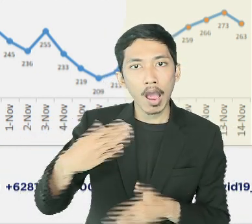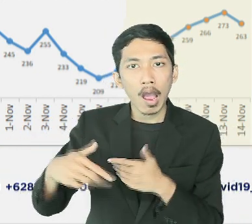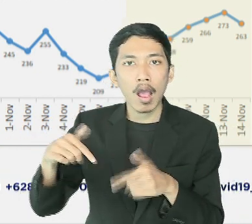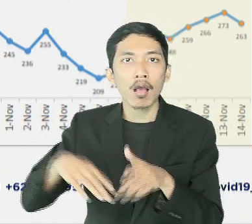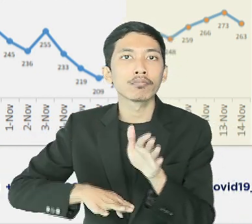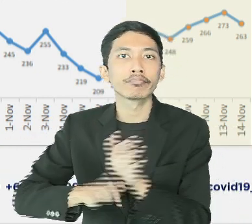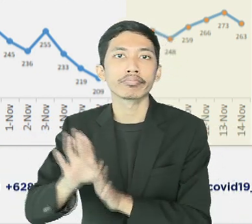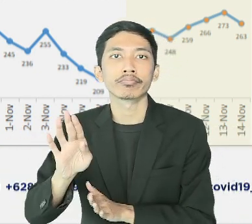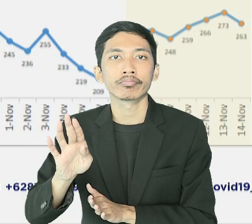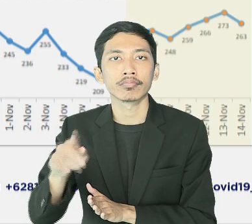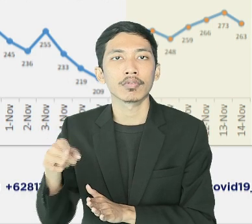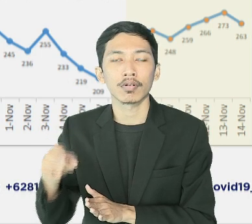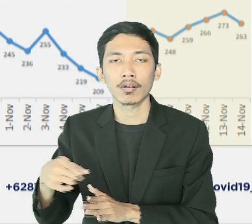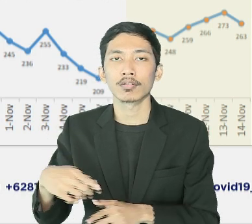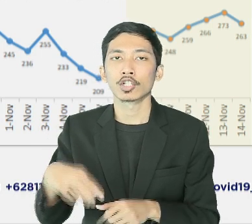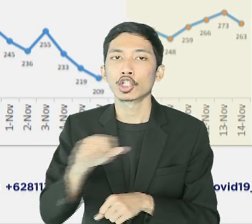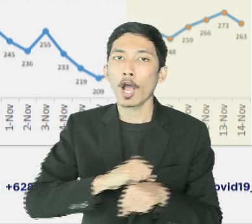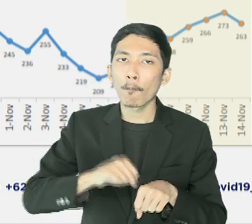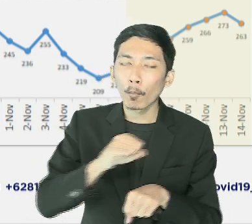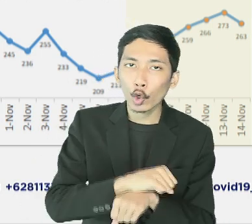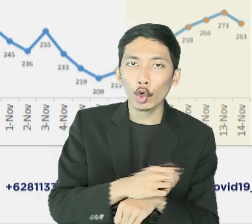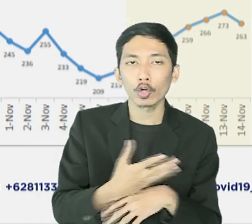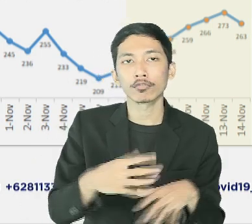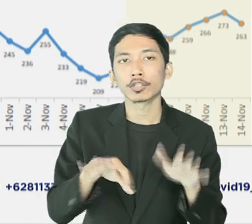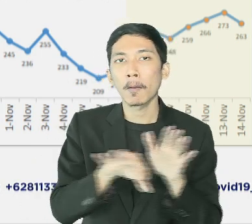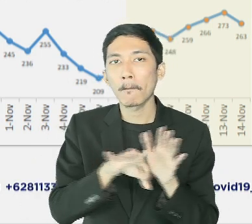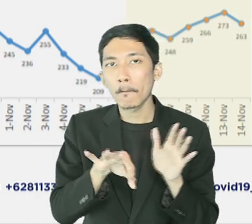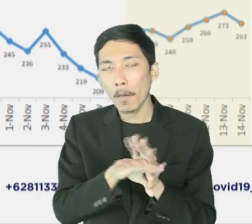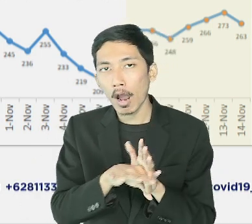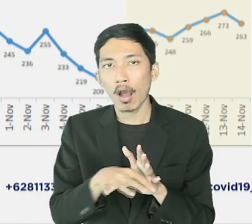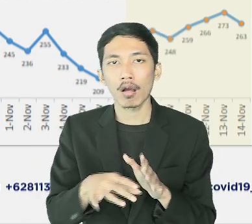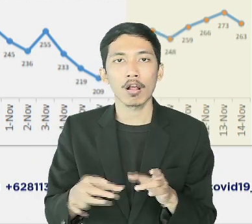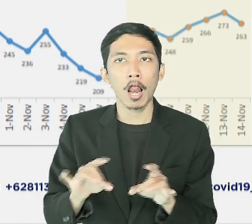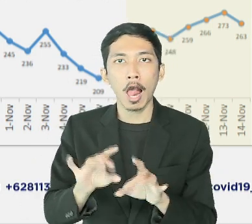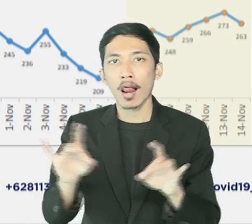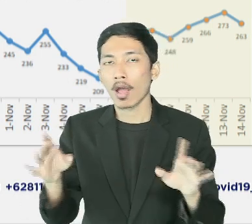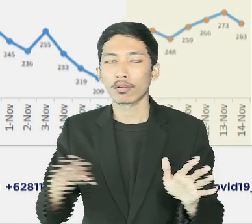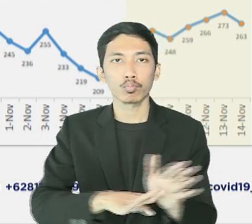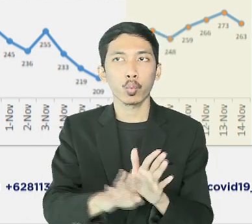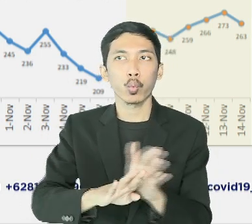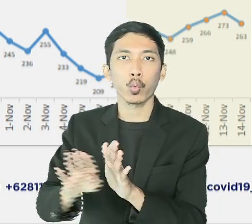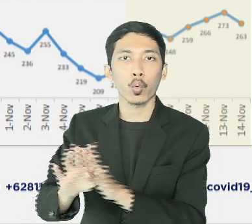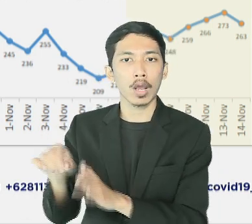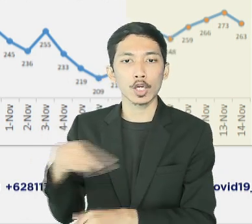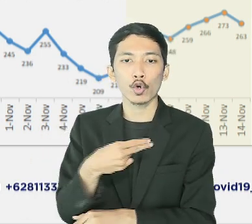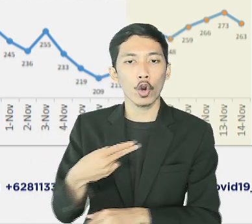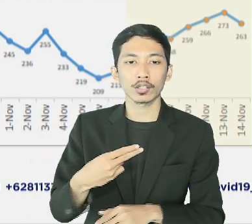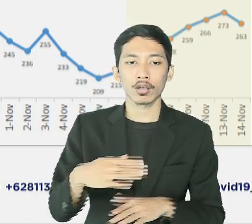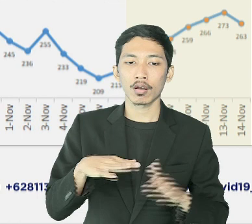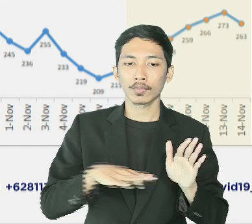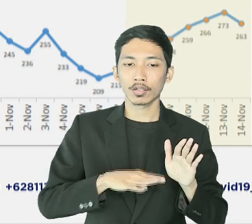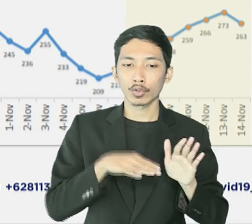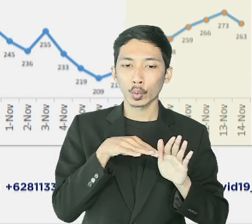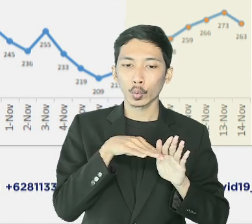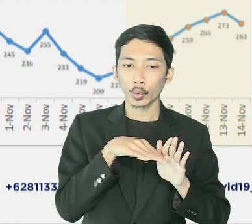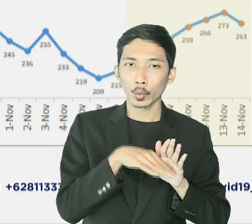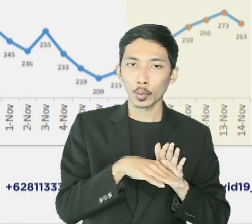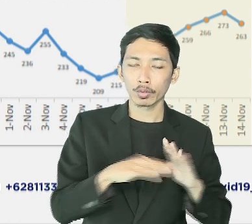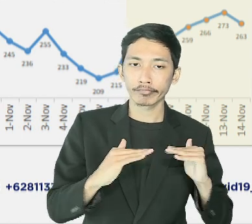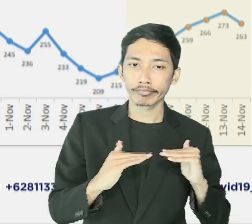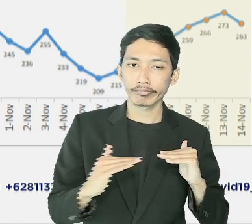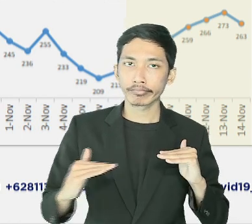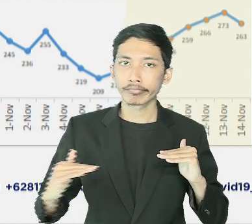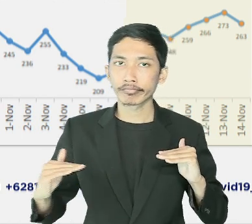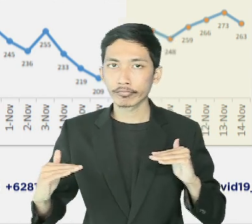seperti Australia, Singapura, dan Jepang. Untuk itu, penting bagi kita untuk terus menerapkan prinsip